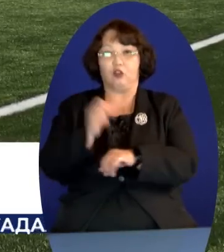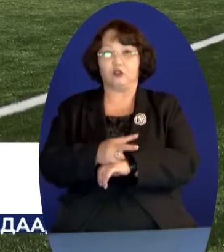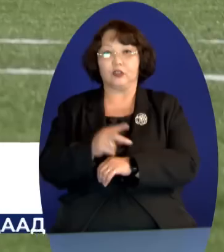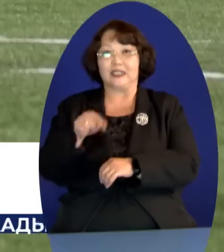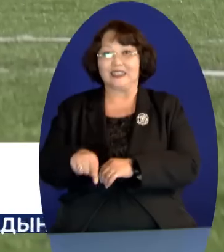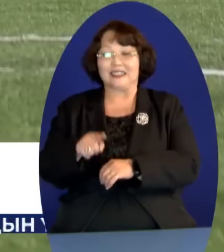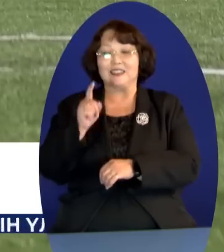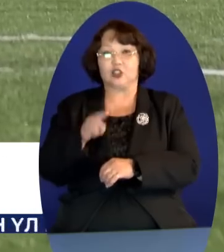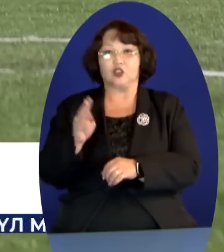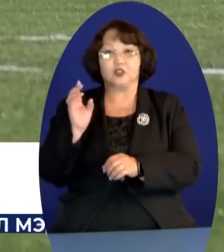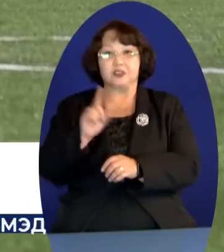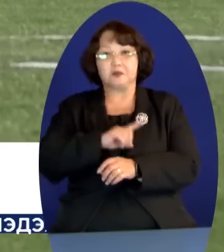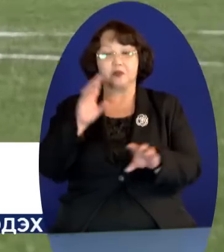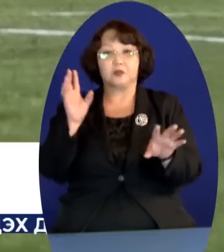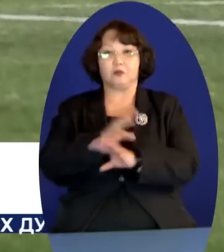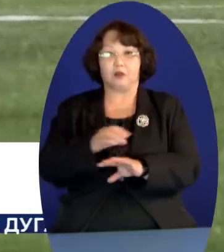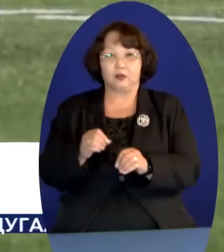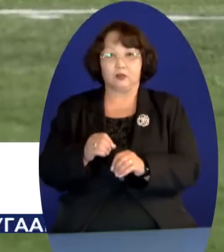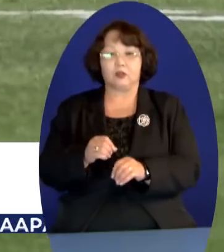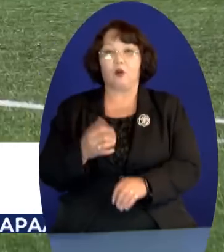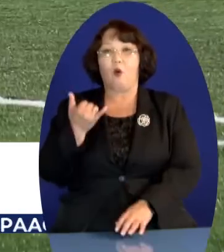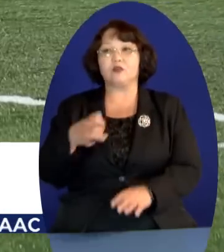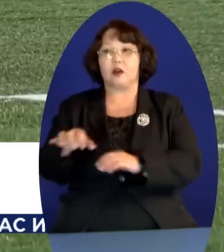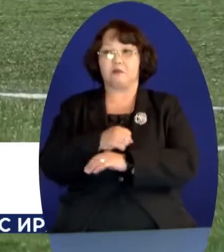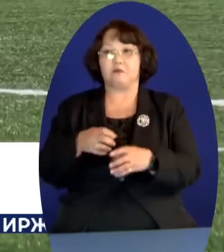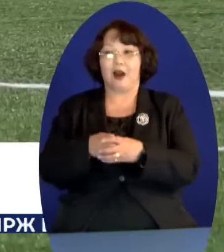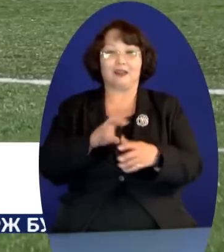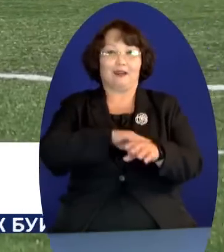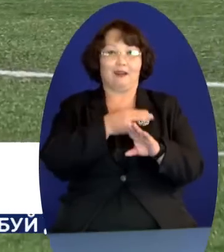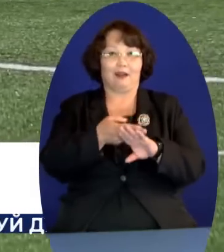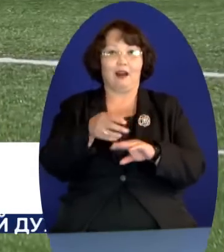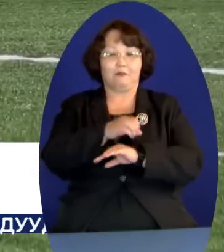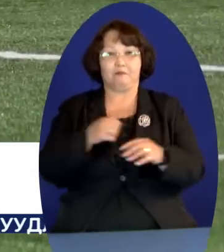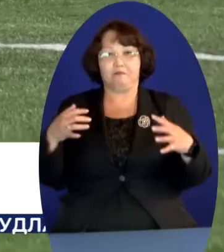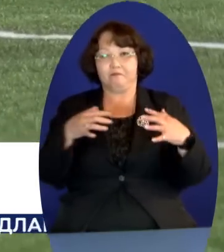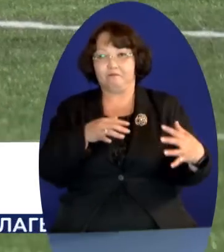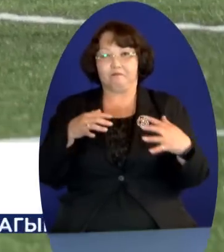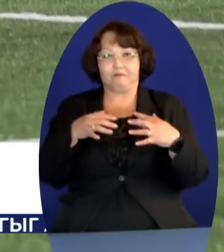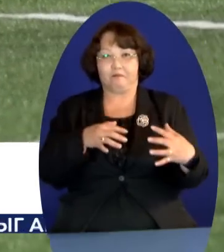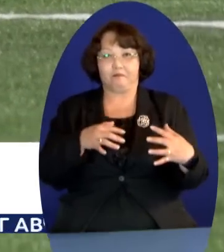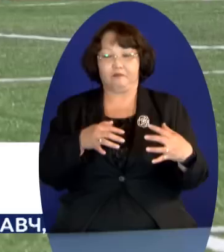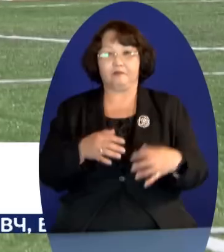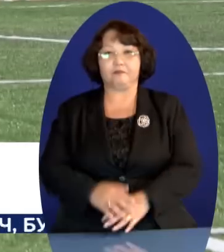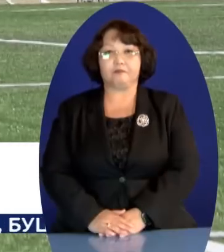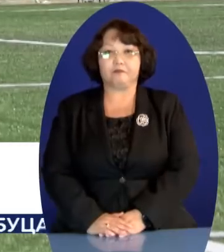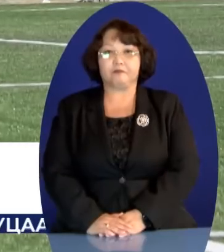энэ хэсэгт багтсан тэмцээний зохион байгуулагч Увсан аймгийн баг Дархуул аймгийн багтай хэсгийн эхний тоглолтонд учраас тарж